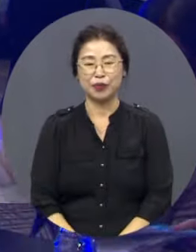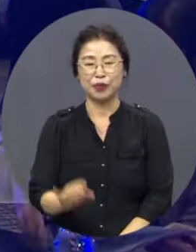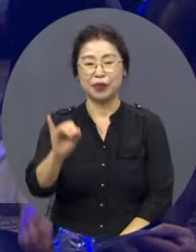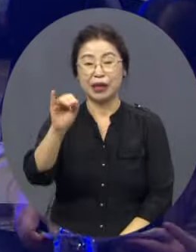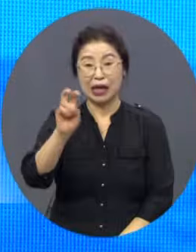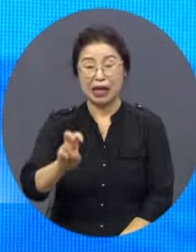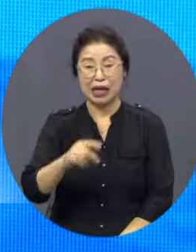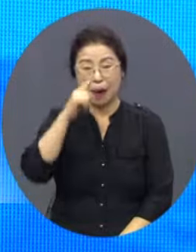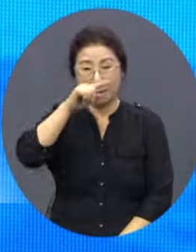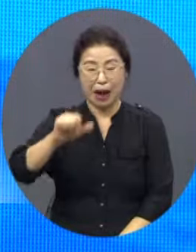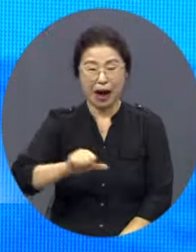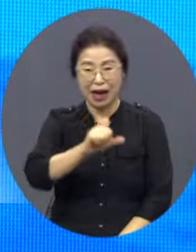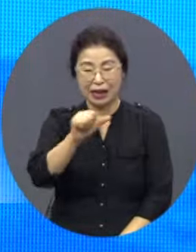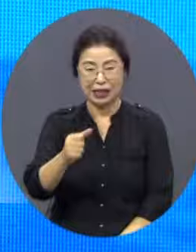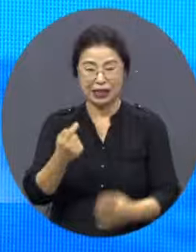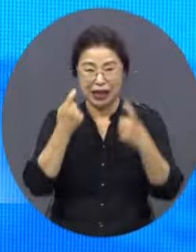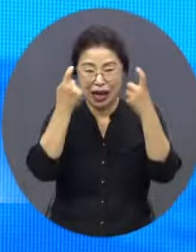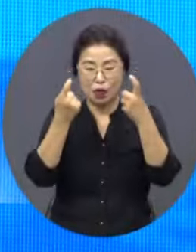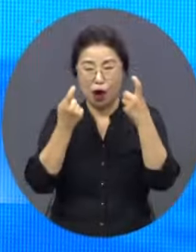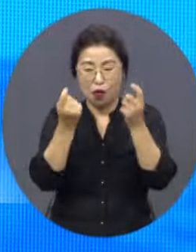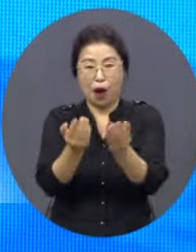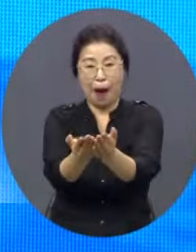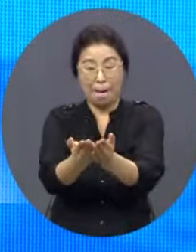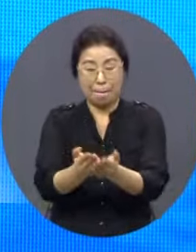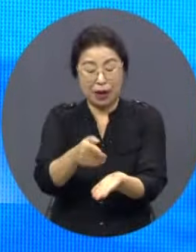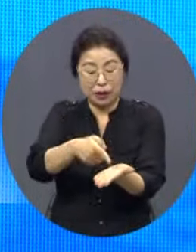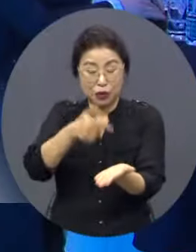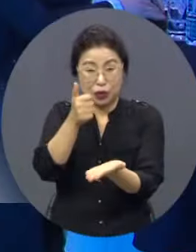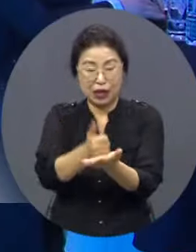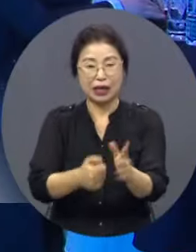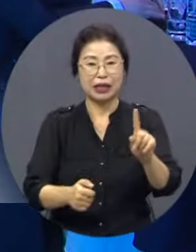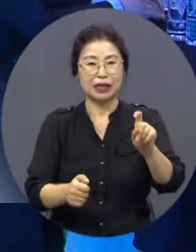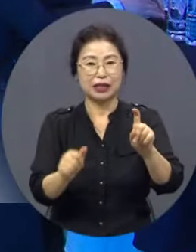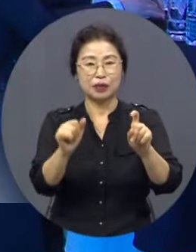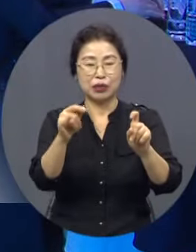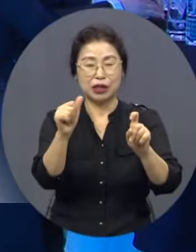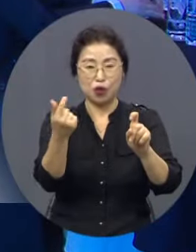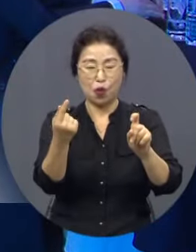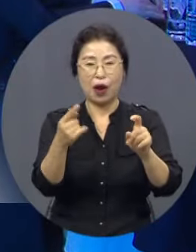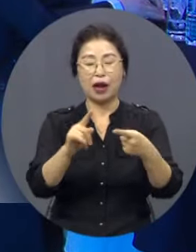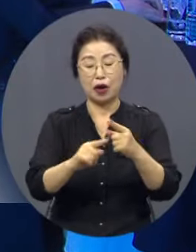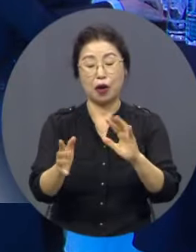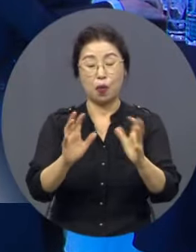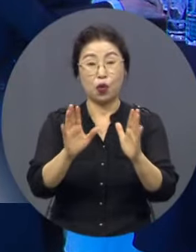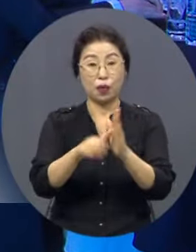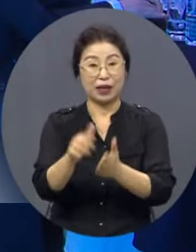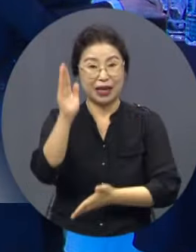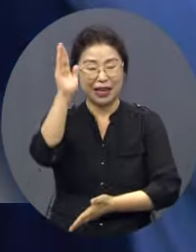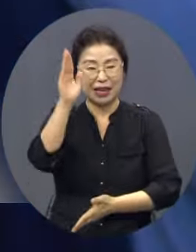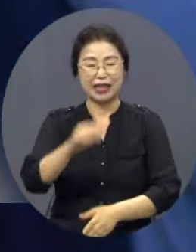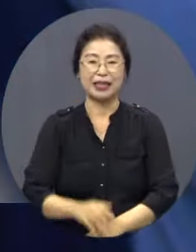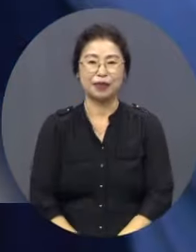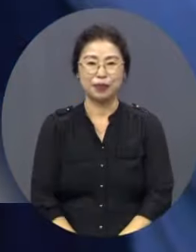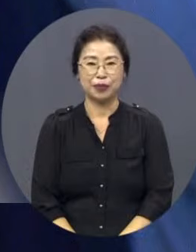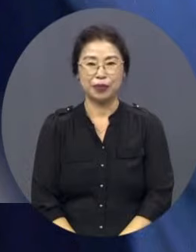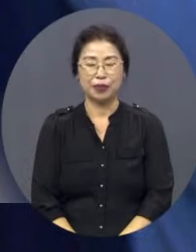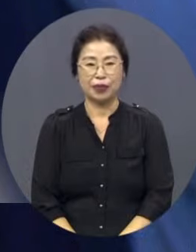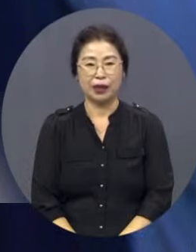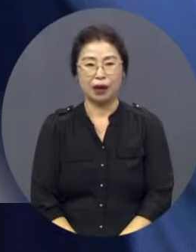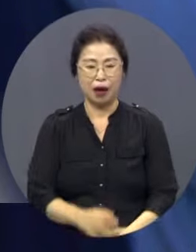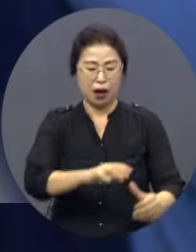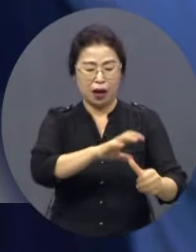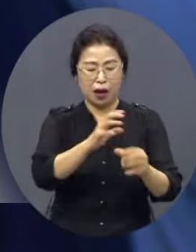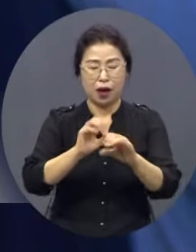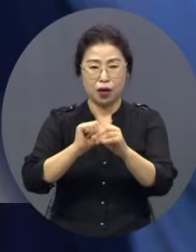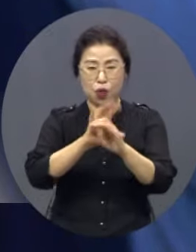임복순 아시아 크루즈 리더스 네트워크 사무총장은 제11회 제주 국제 크루즈 포럼 기조 연설에 나서 포스트 코로나